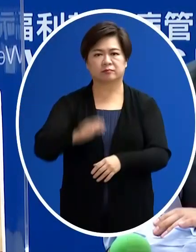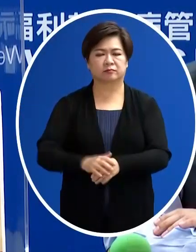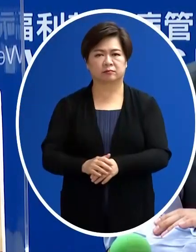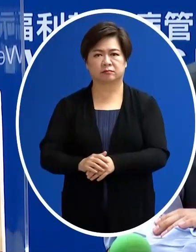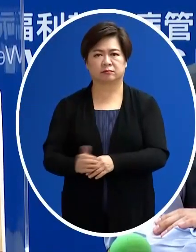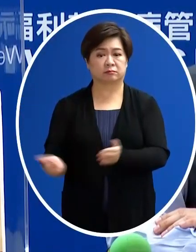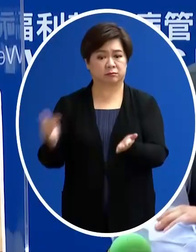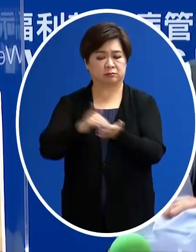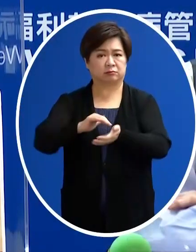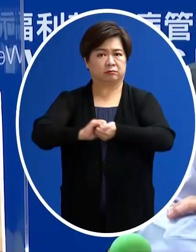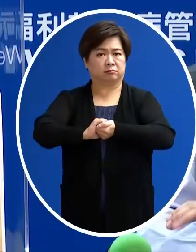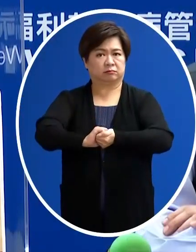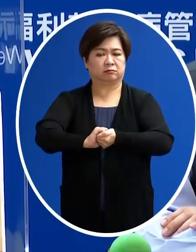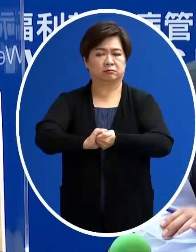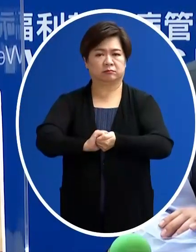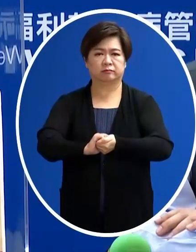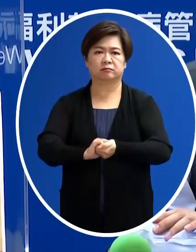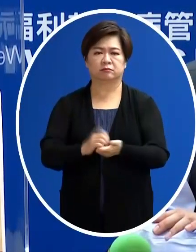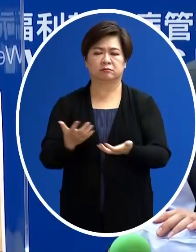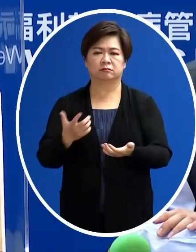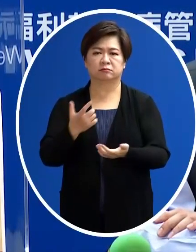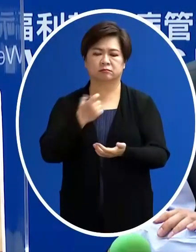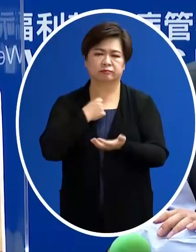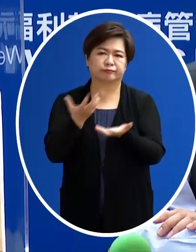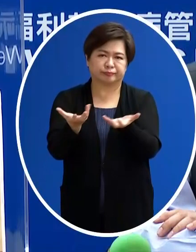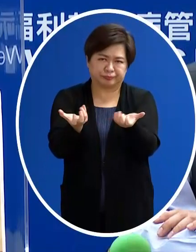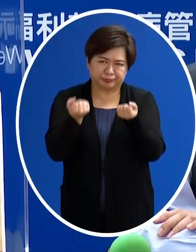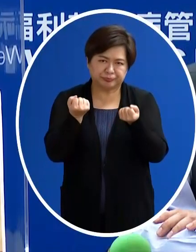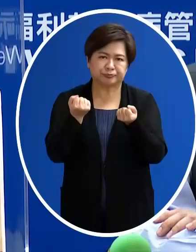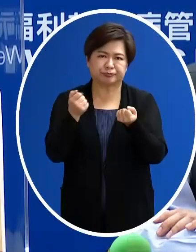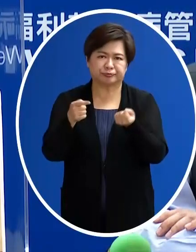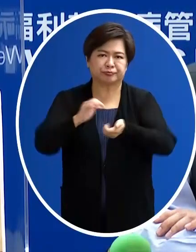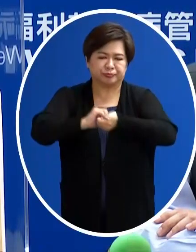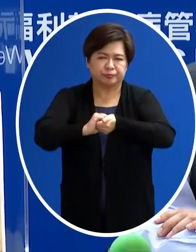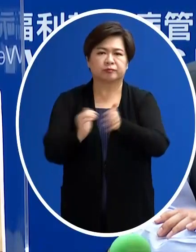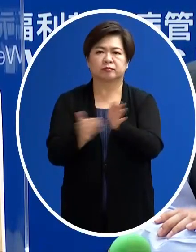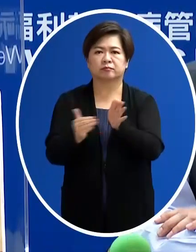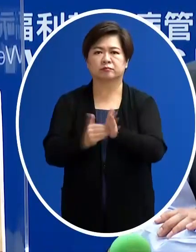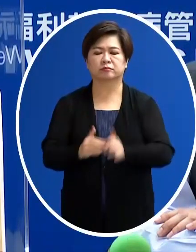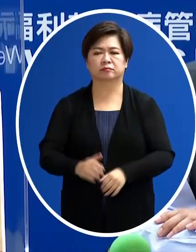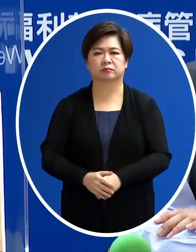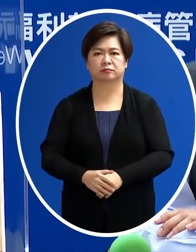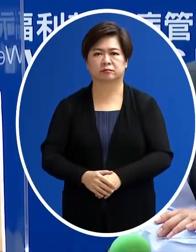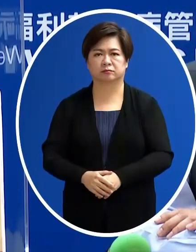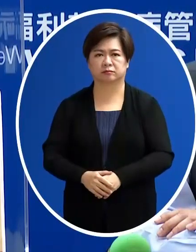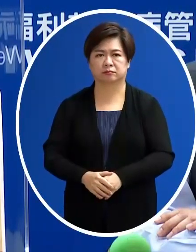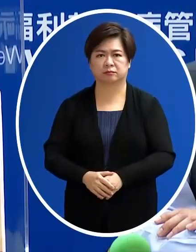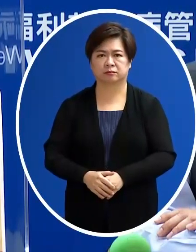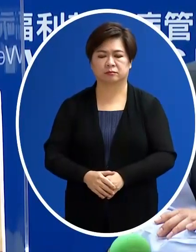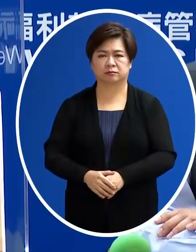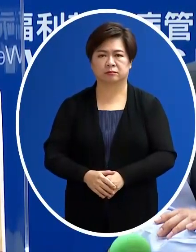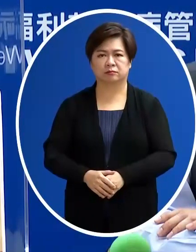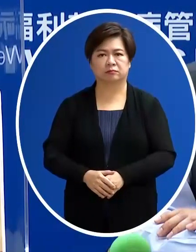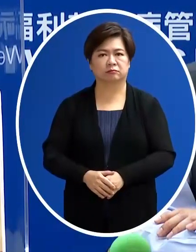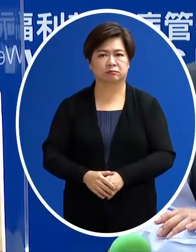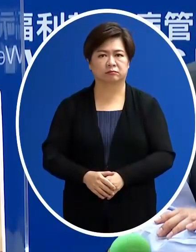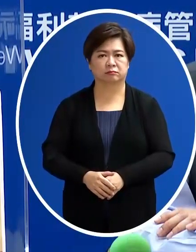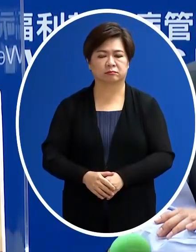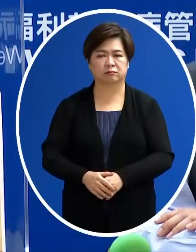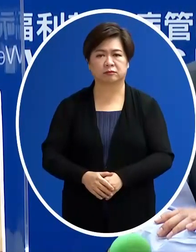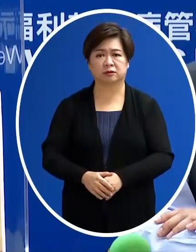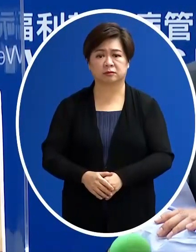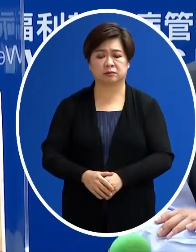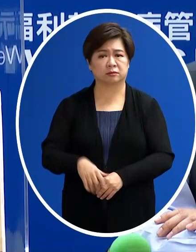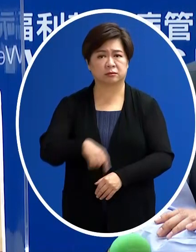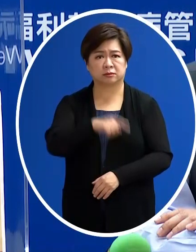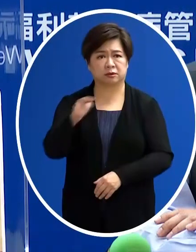来的决定那大家就是要来接受这样的一个决定。所以我相信那时候并不是就是说这些